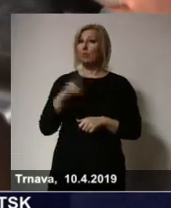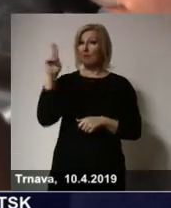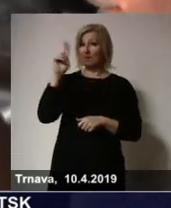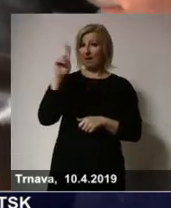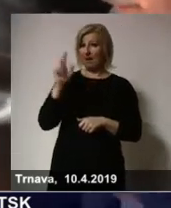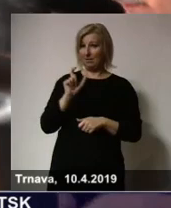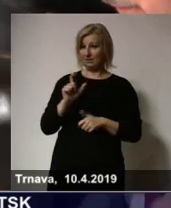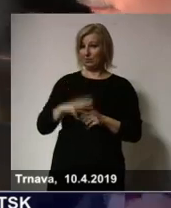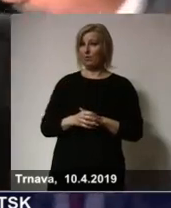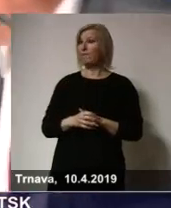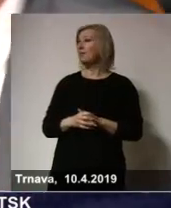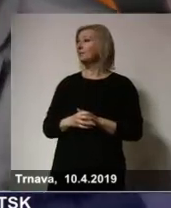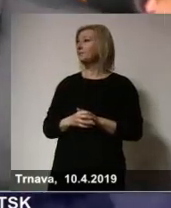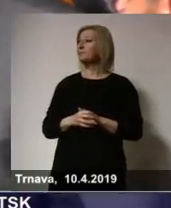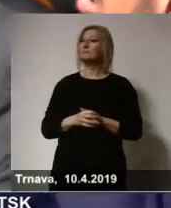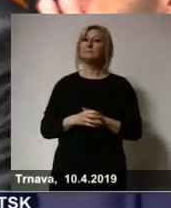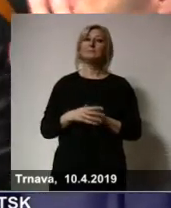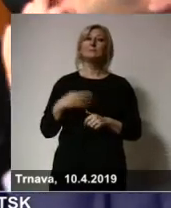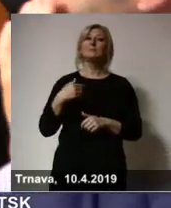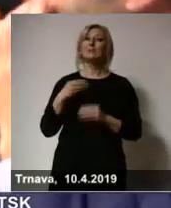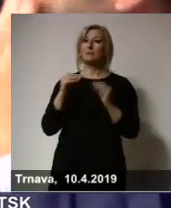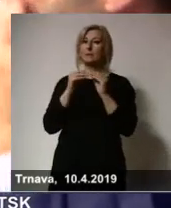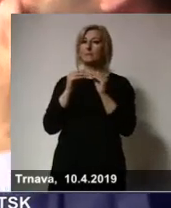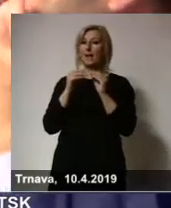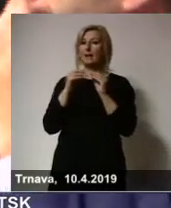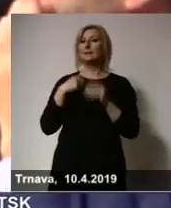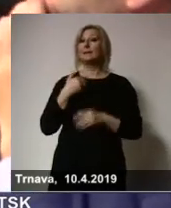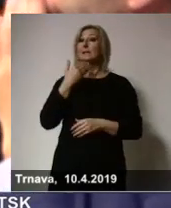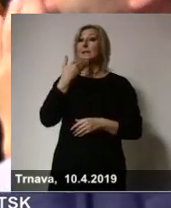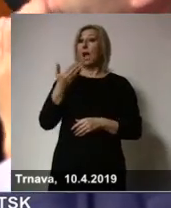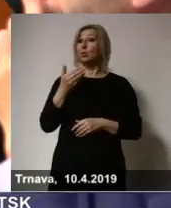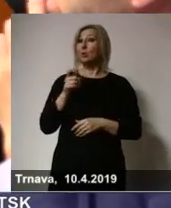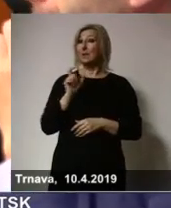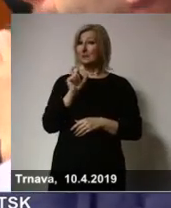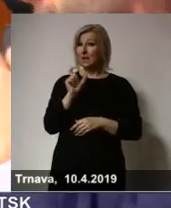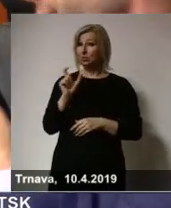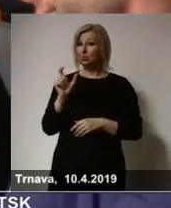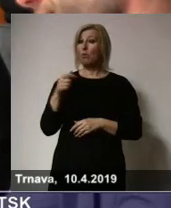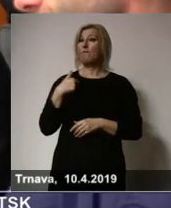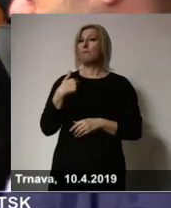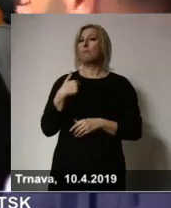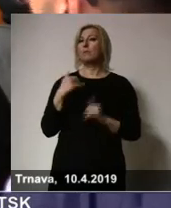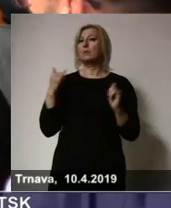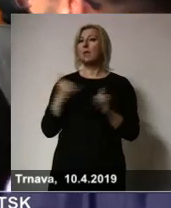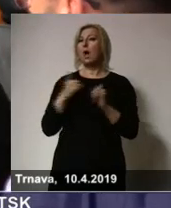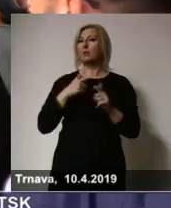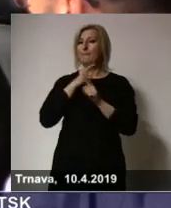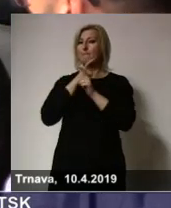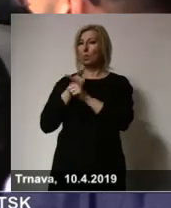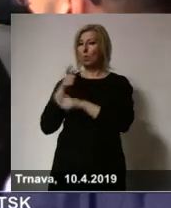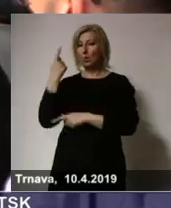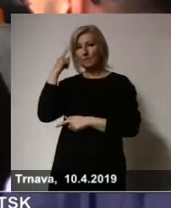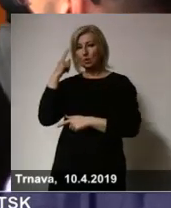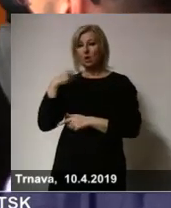Ďakujem za slovo. Pán predseda, kolegyne, kolegovia, ja plne podporujem túto myšlienku, aby sme ukázali